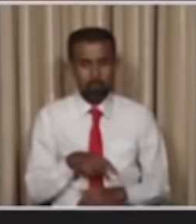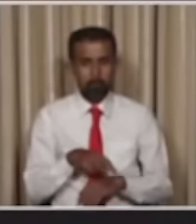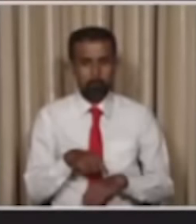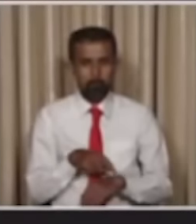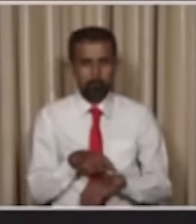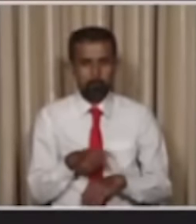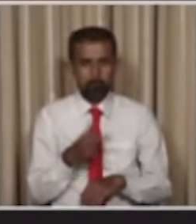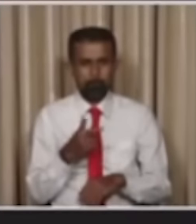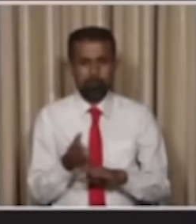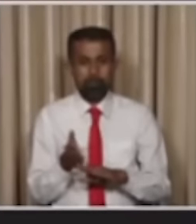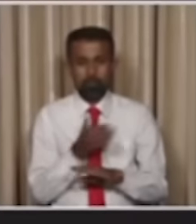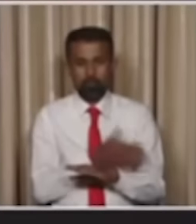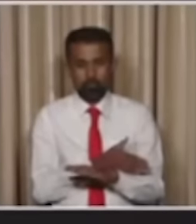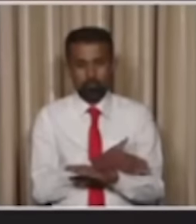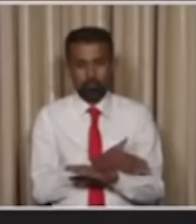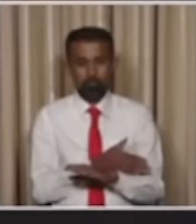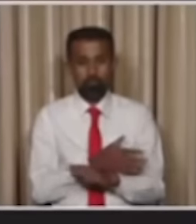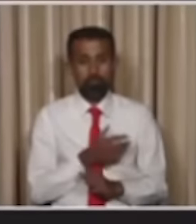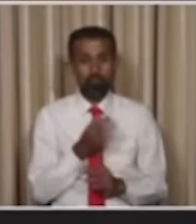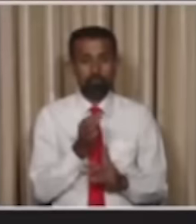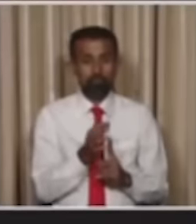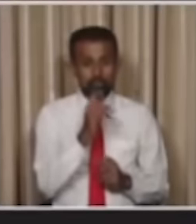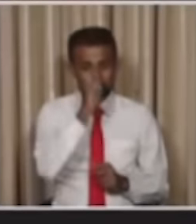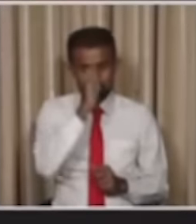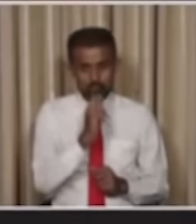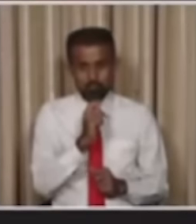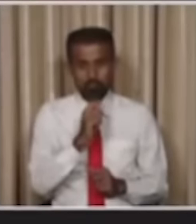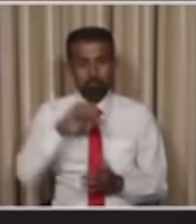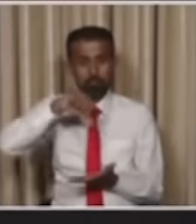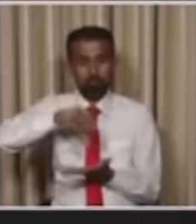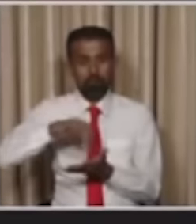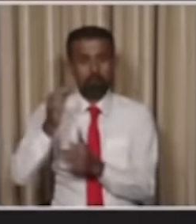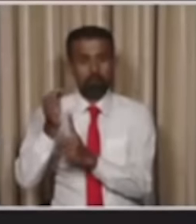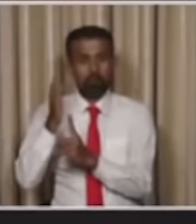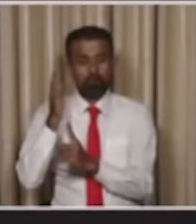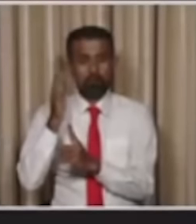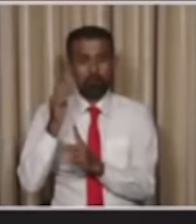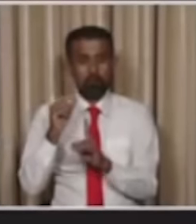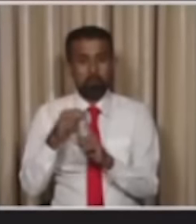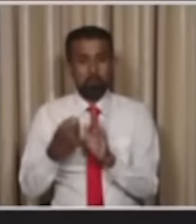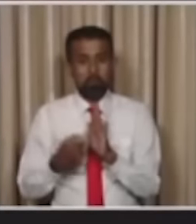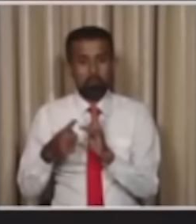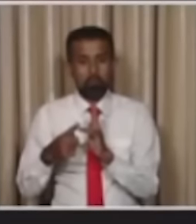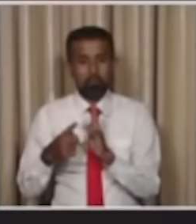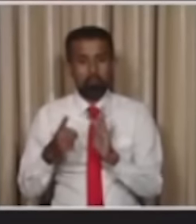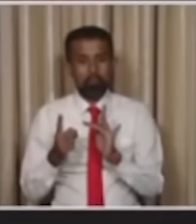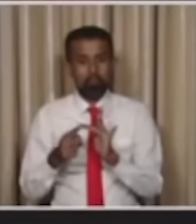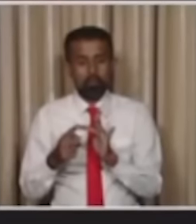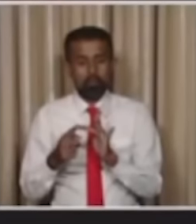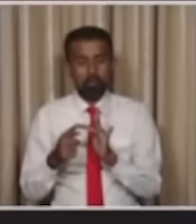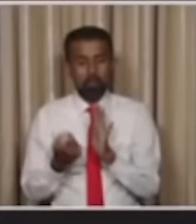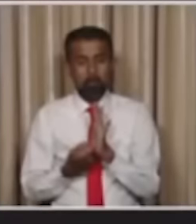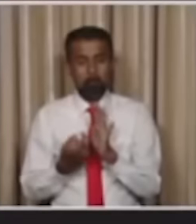කීපයකට පෙරාතුව ගරු ජනාධිපතිතුමන් සහ ඉරාන ජනාධිපති ආචාර්ය ඊබ්‍රාහිම්